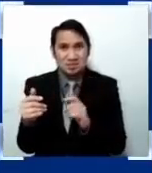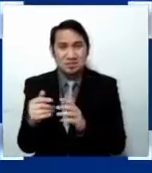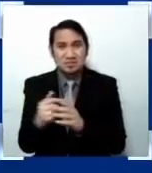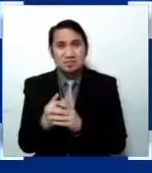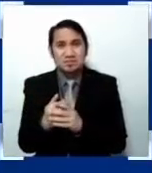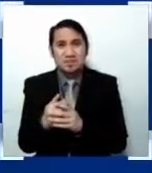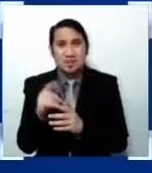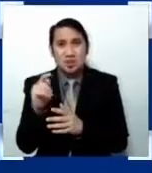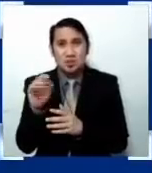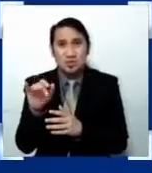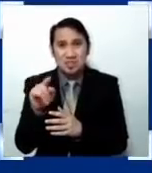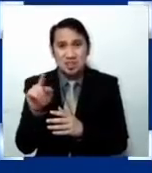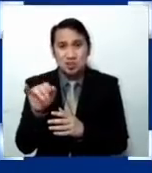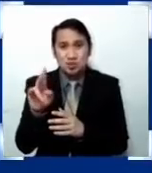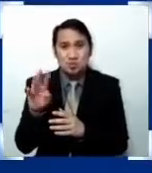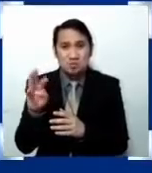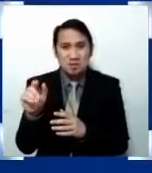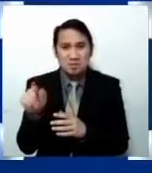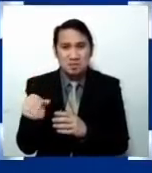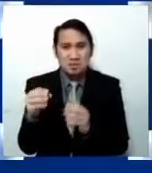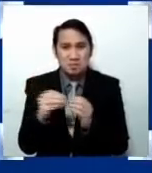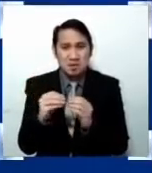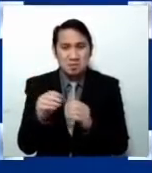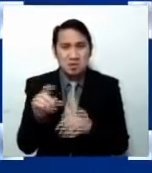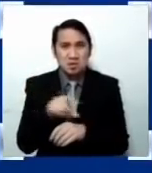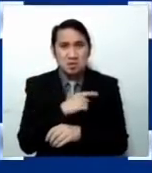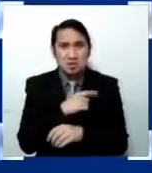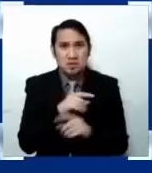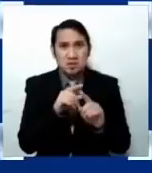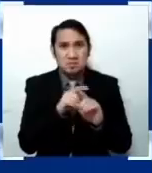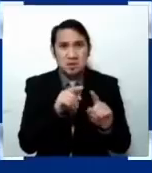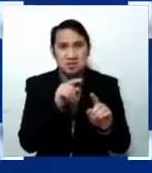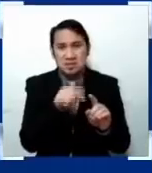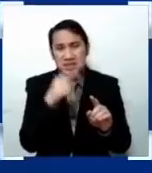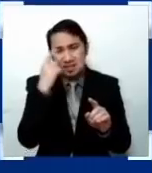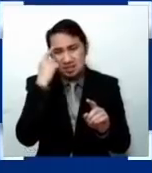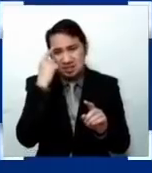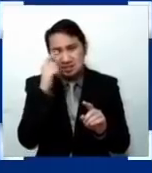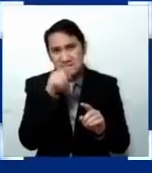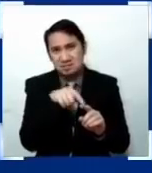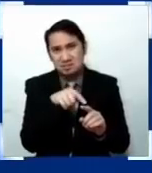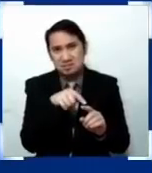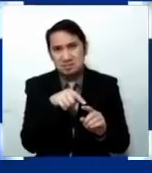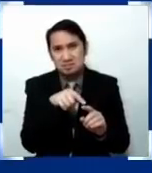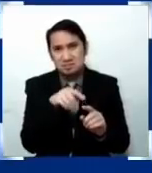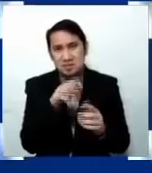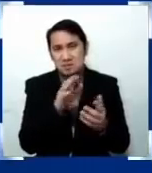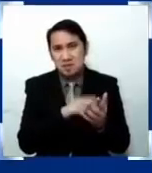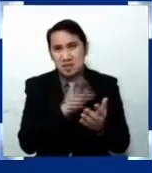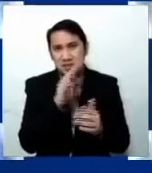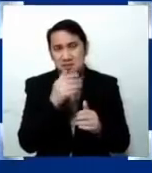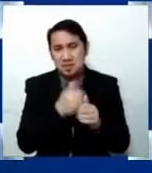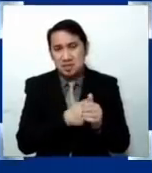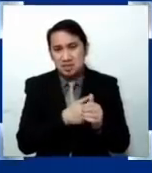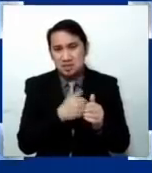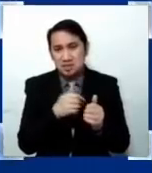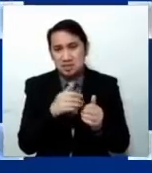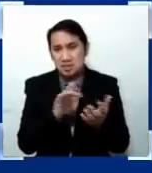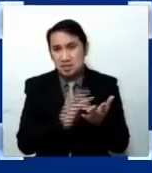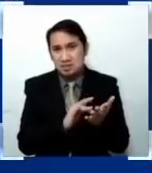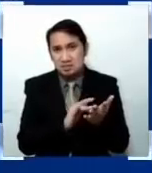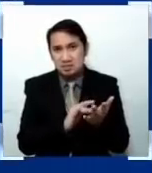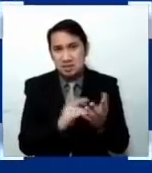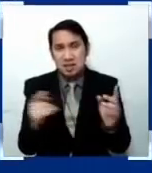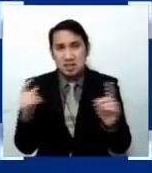longer. So, baricitinib, may hal din eh. Parang 1,900 yata per tablet. So, less severe, hanggang December